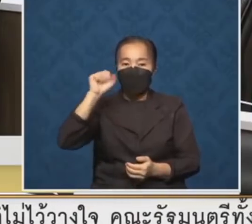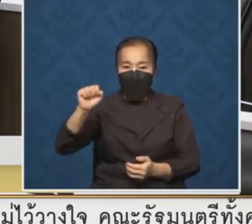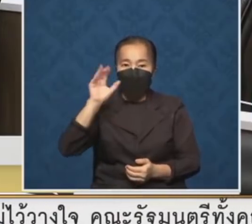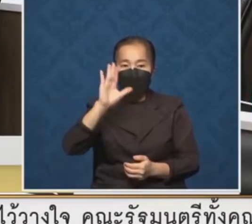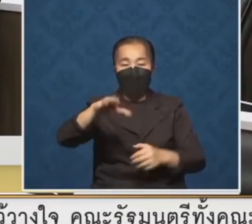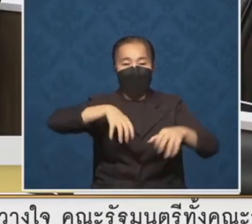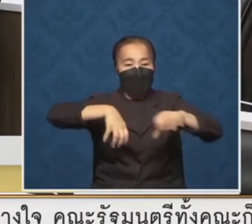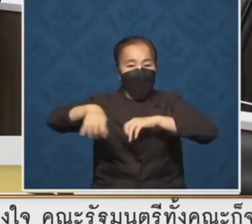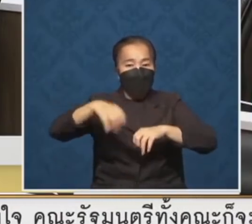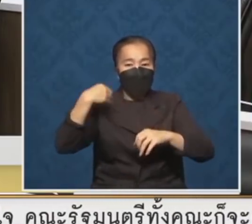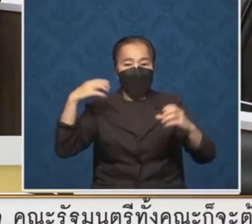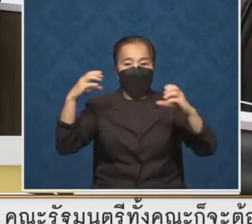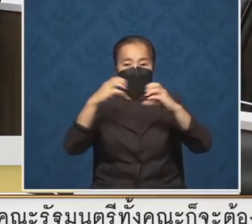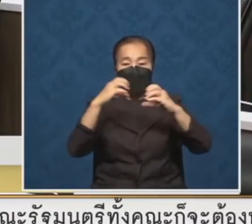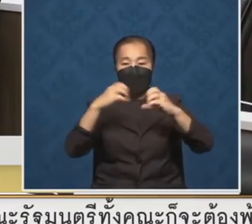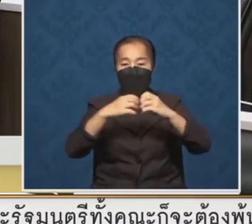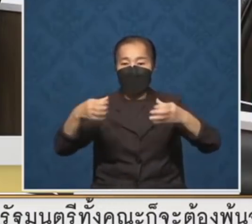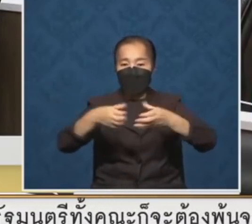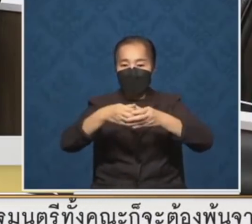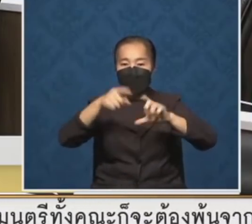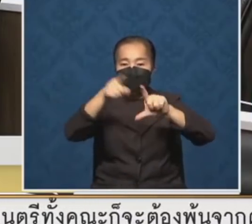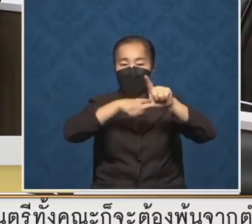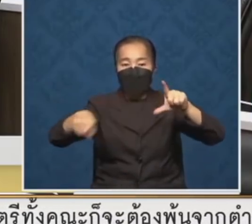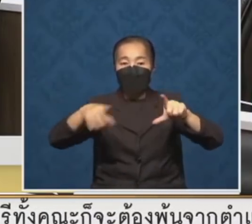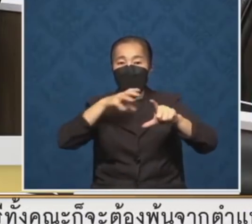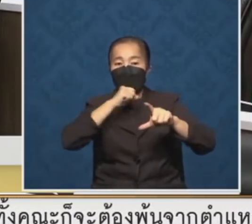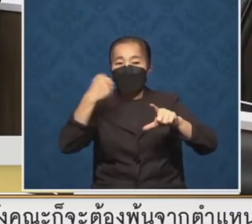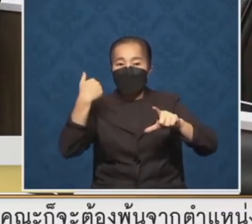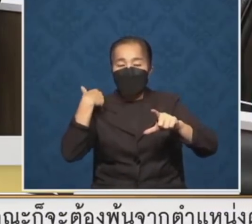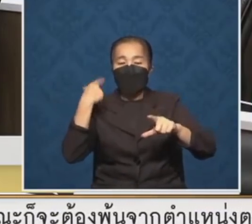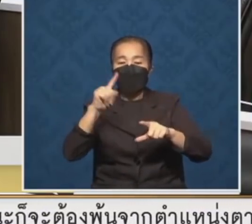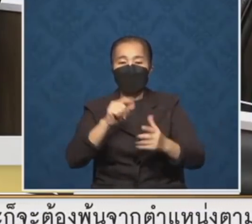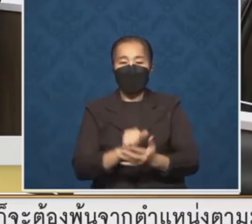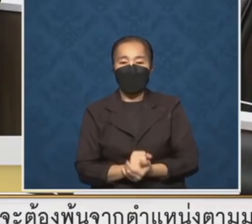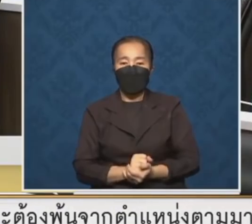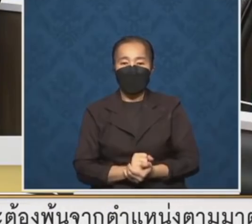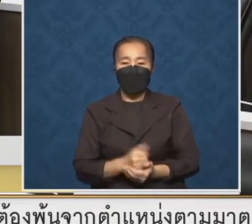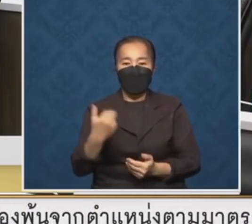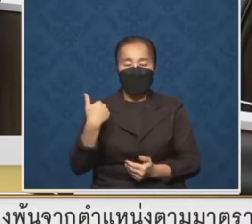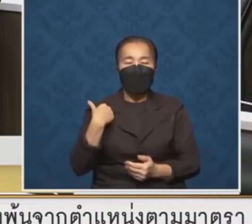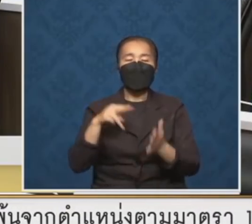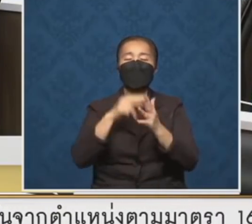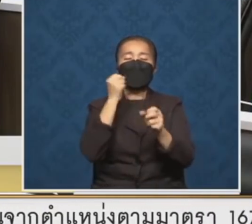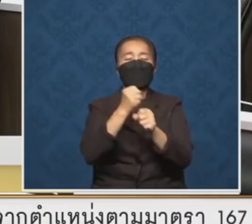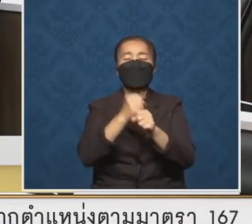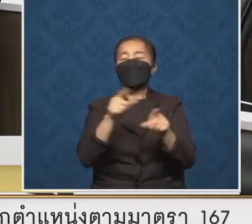ของพรรคก้าวไกล4คนที่มีรายชื่อในฝ่ายความมั่นคงเนี่ยครับก็คงไม่พ้นจากการกระทำสกปรกแบบนี้ของท่านเช่นกัน